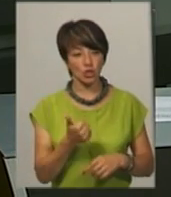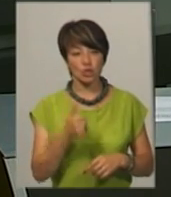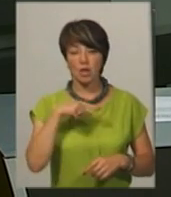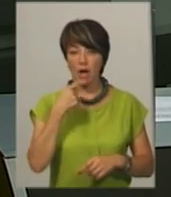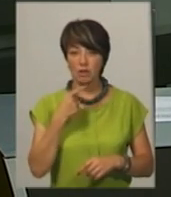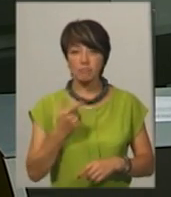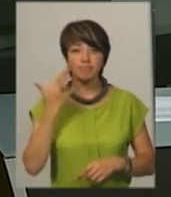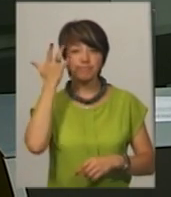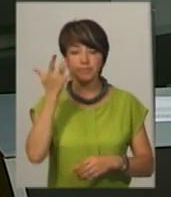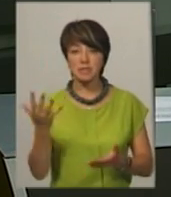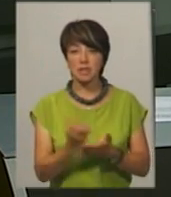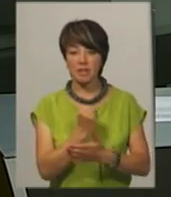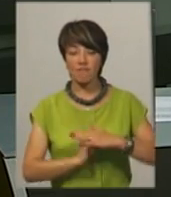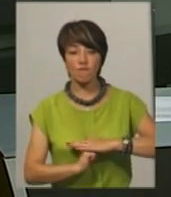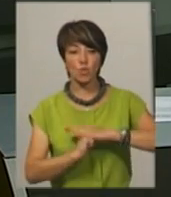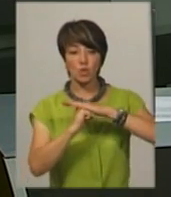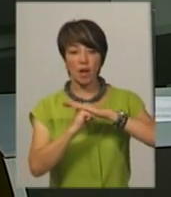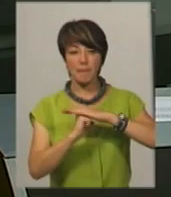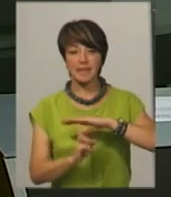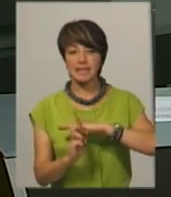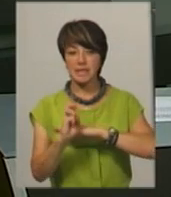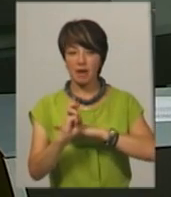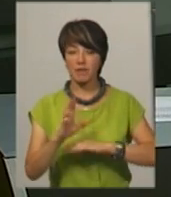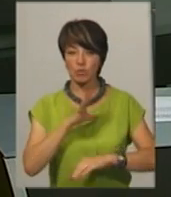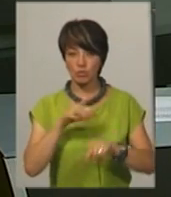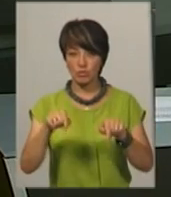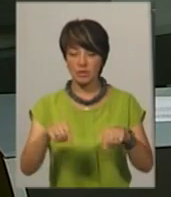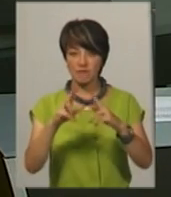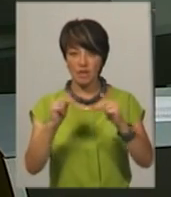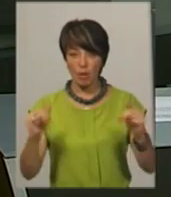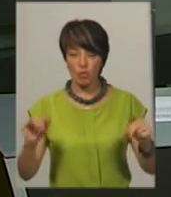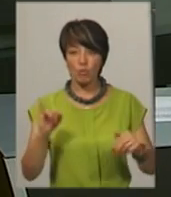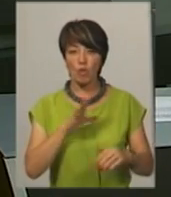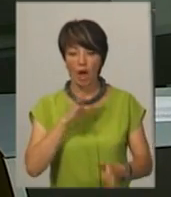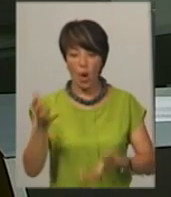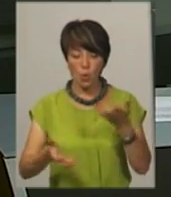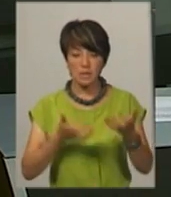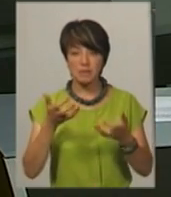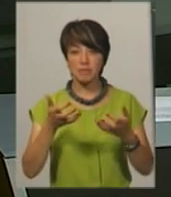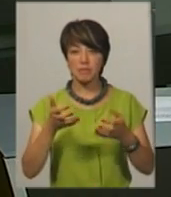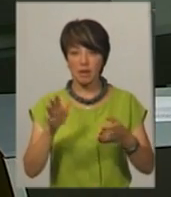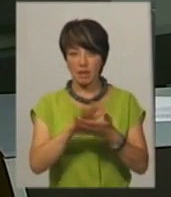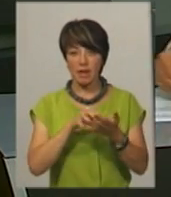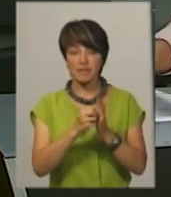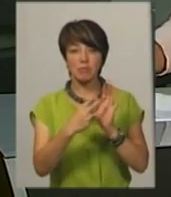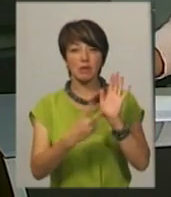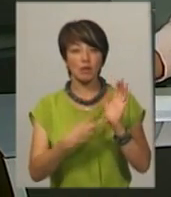мета пошуків – знайти фундамент Покровської церкви, яка знаходилась в замку та була розібрана в 17 столітті.